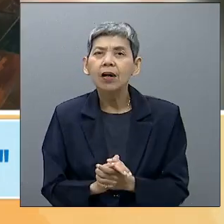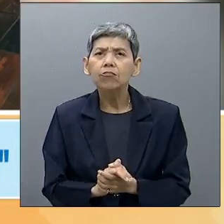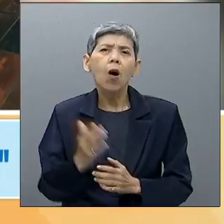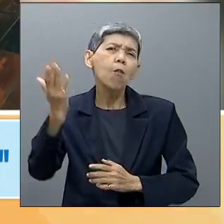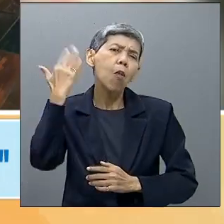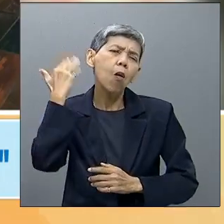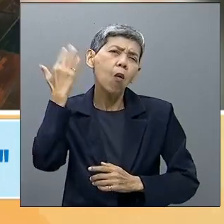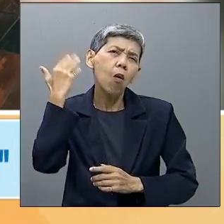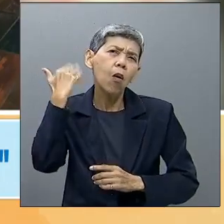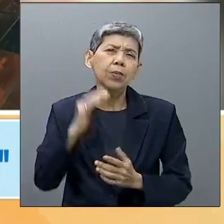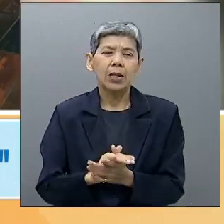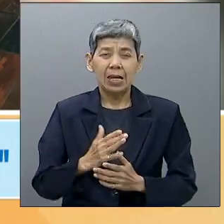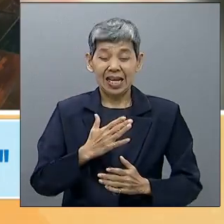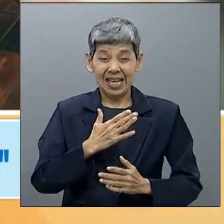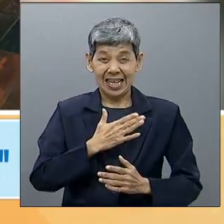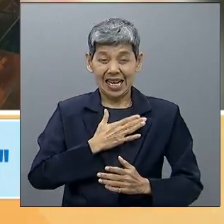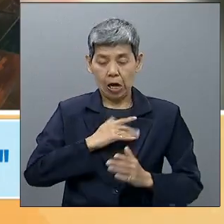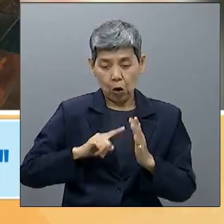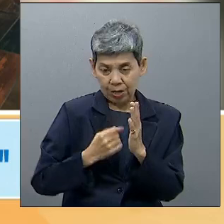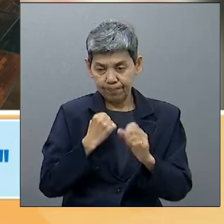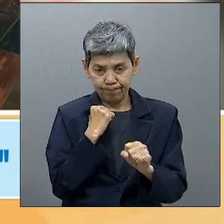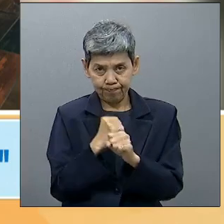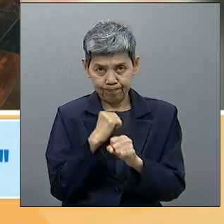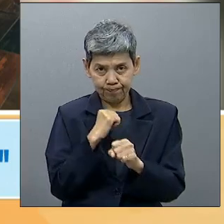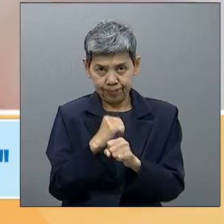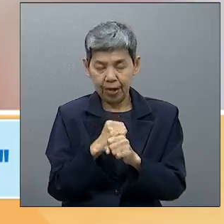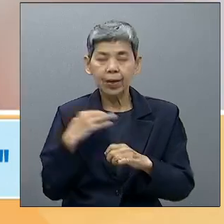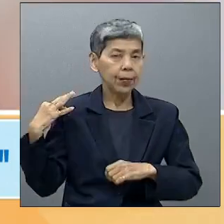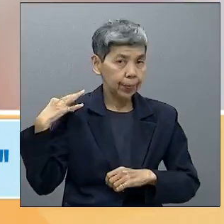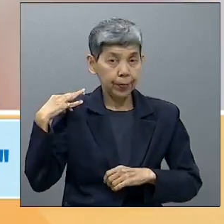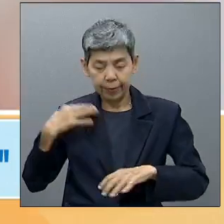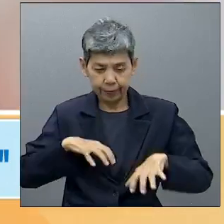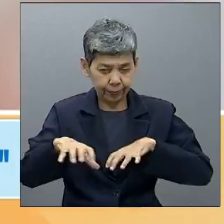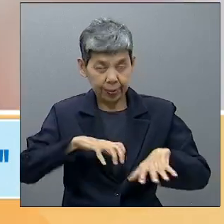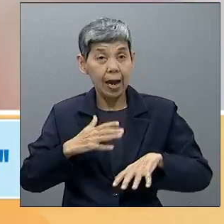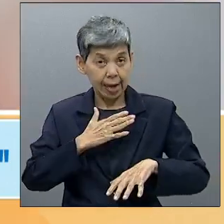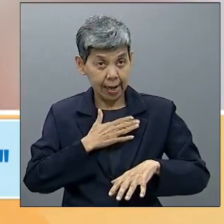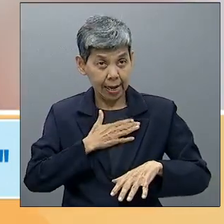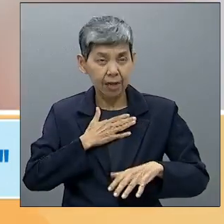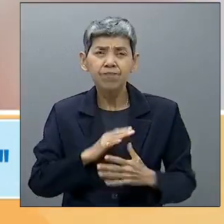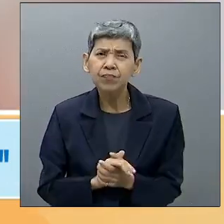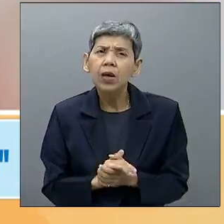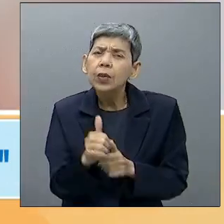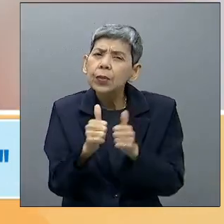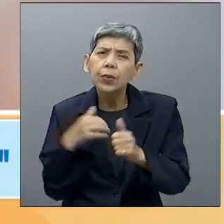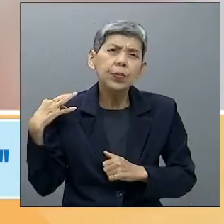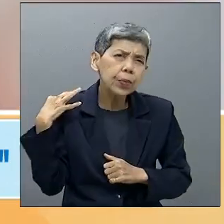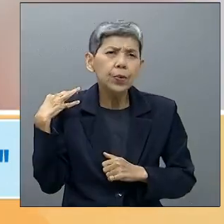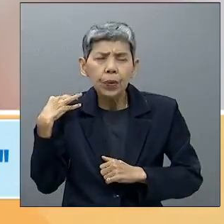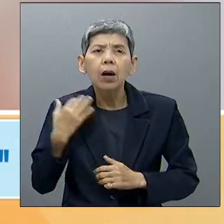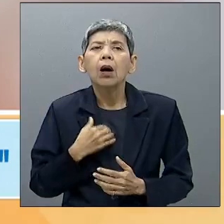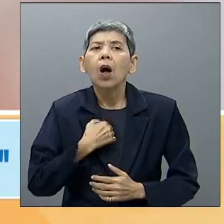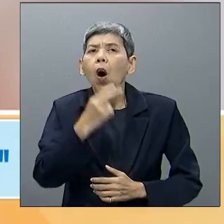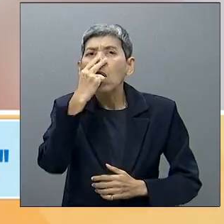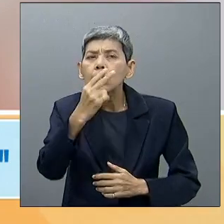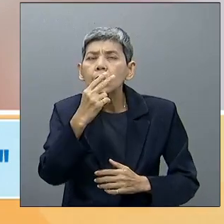ยก่อนเนี่ยตอนที่พี่เริ่มเข้ามาในแวดวงการประกวดนางงามใหม่ๆเนี่ยการประกวดนางงามตอนนั้นเนี่ยต้องบอกว่าการ